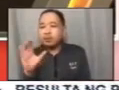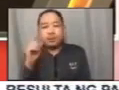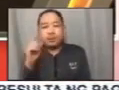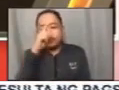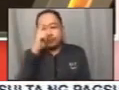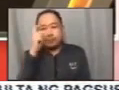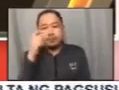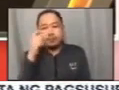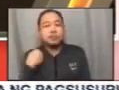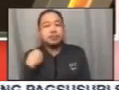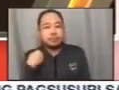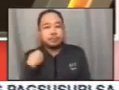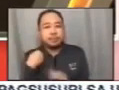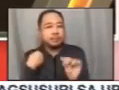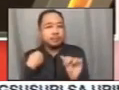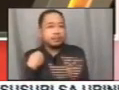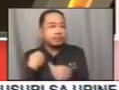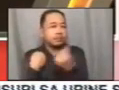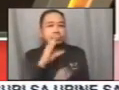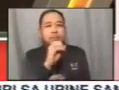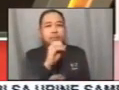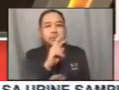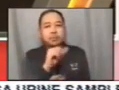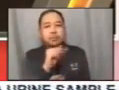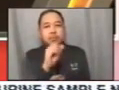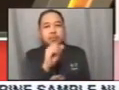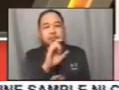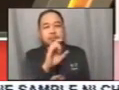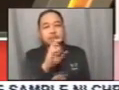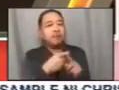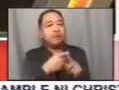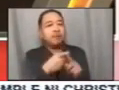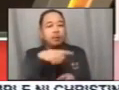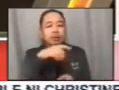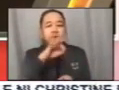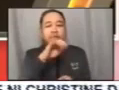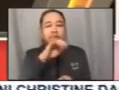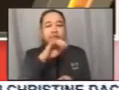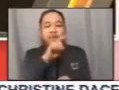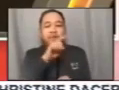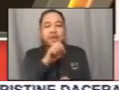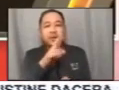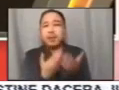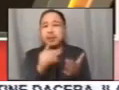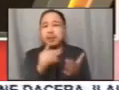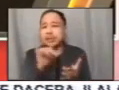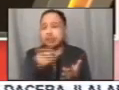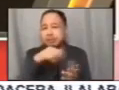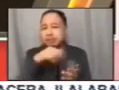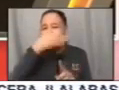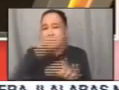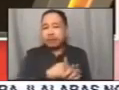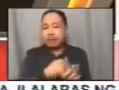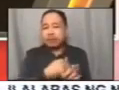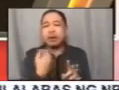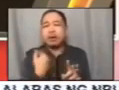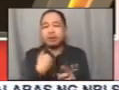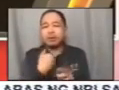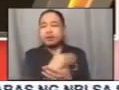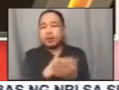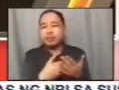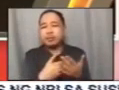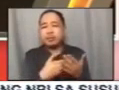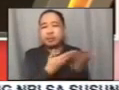deal to secure 13 million doses of Covovax. What do we know so far, Yusek Vega, tungkol po sa vaccine na